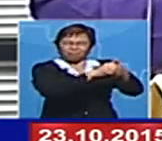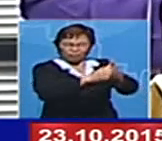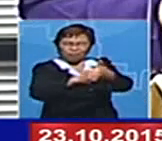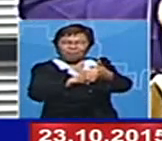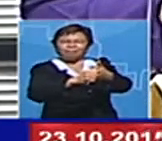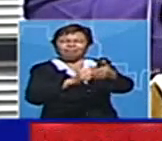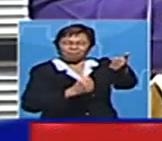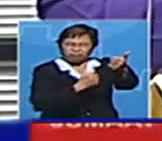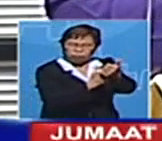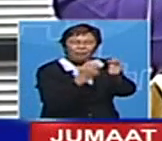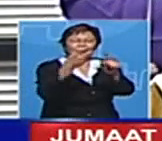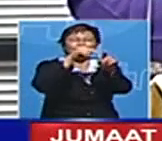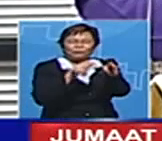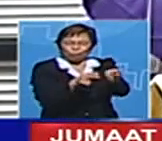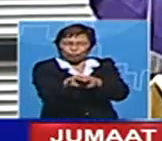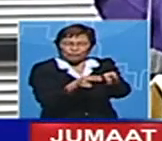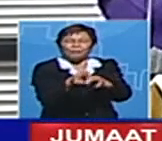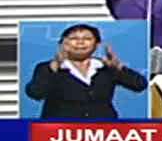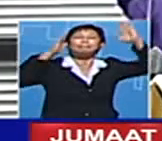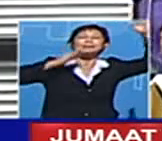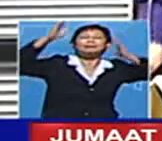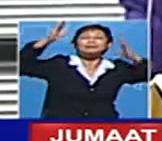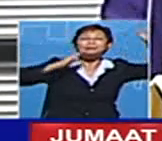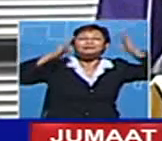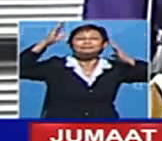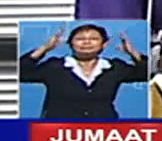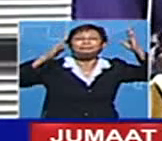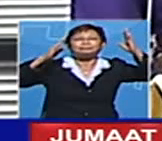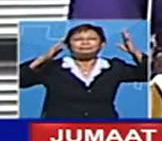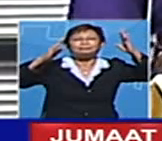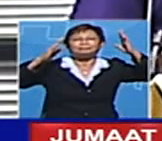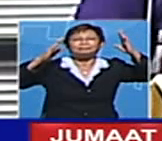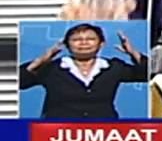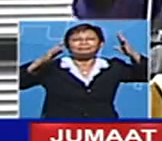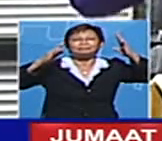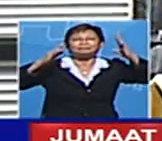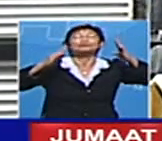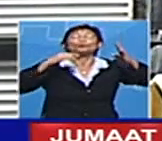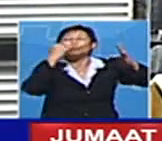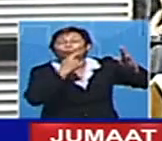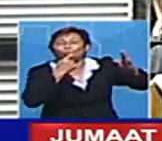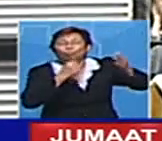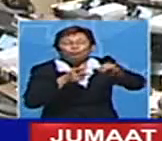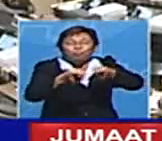tonggak kepada urusan pentadbiran negara adalah para kakitangan